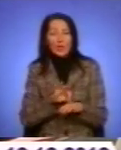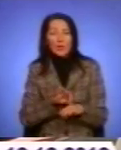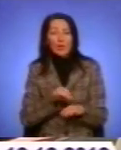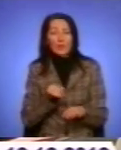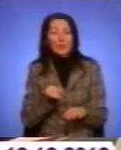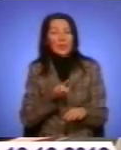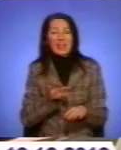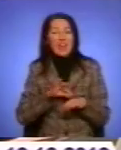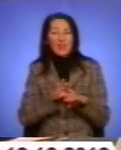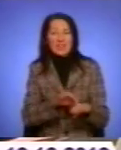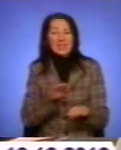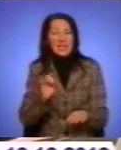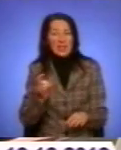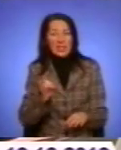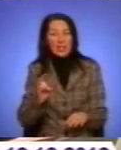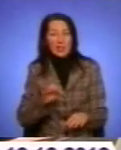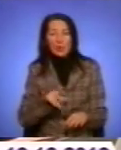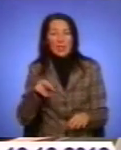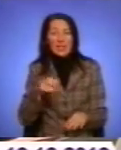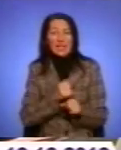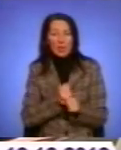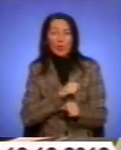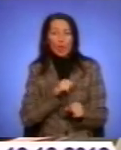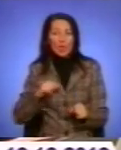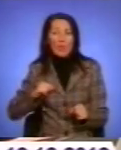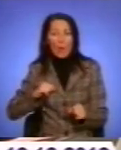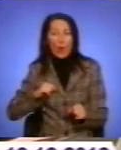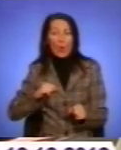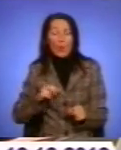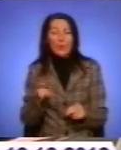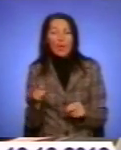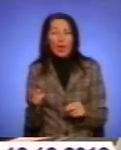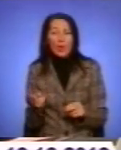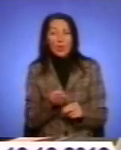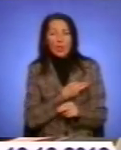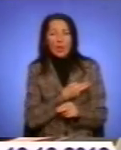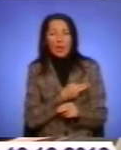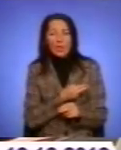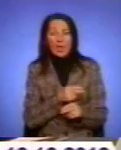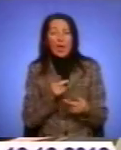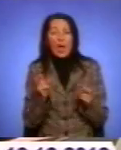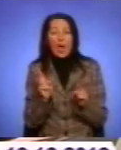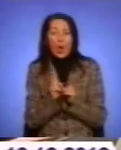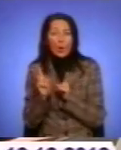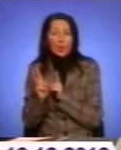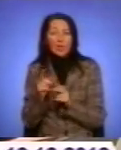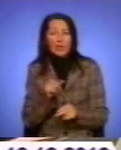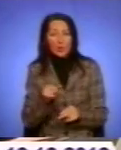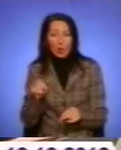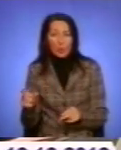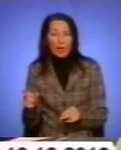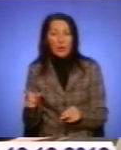не вести дитину чи не йти на роботу самому, уникати контактів з людей,